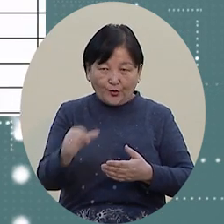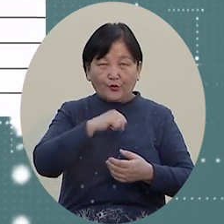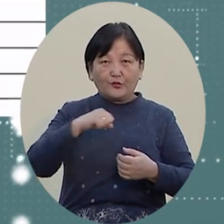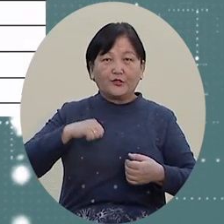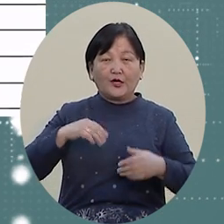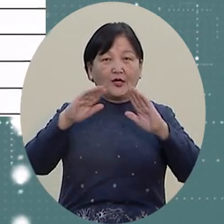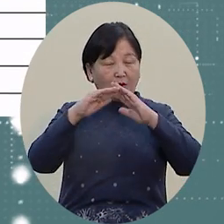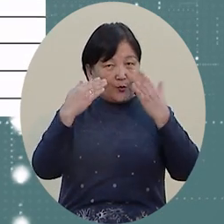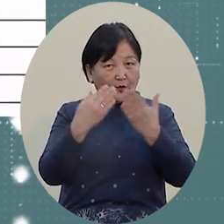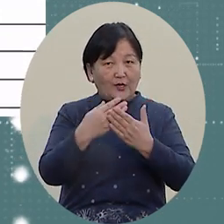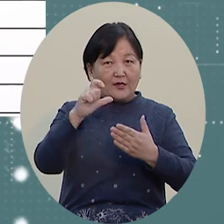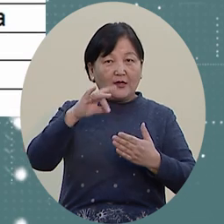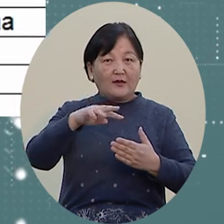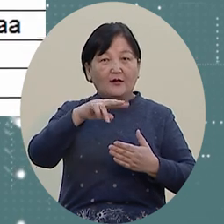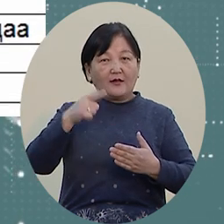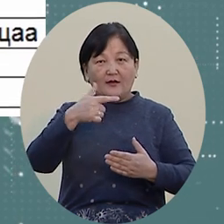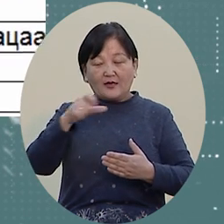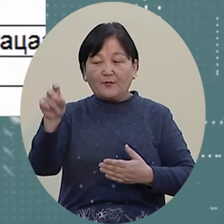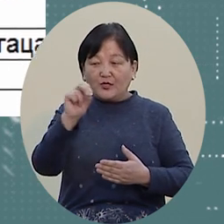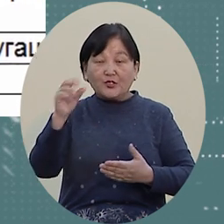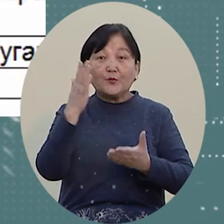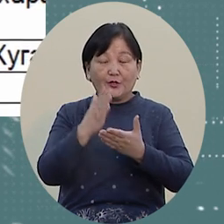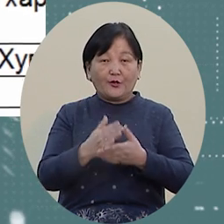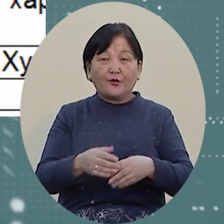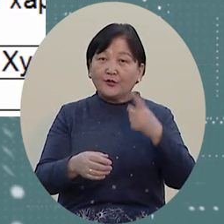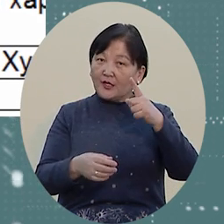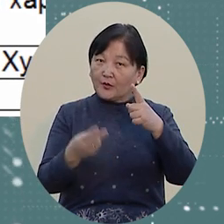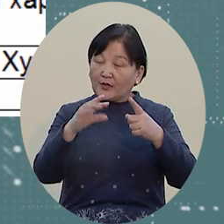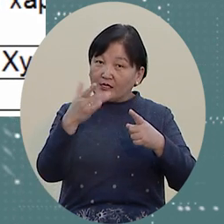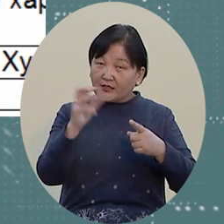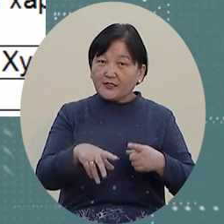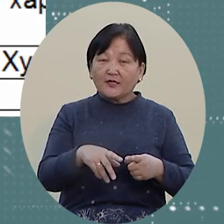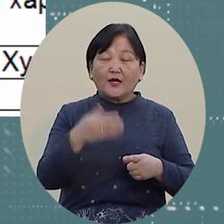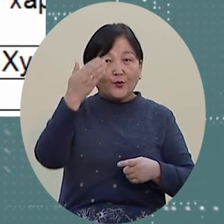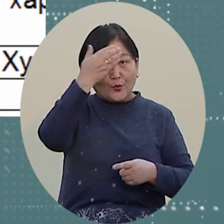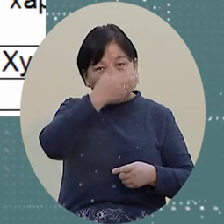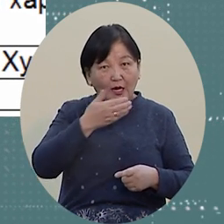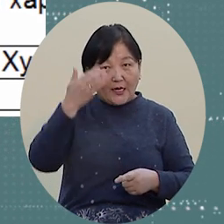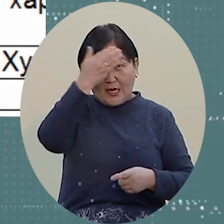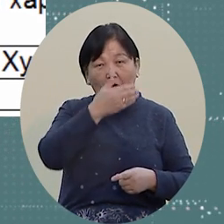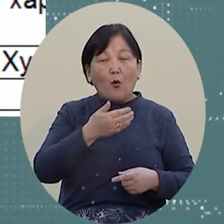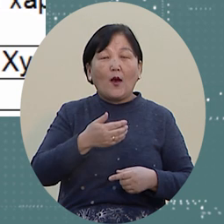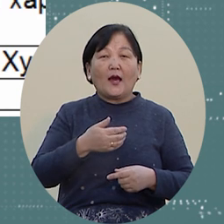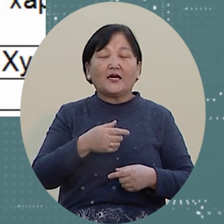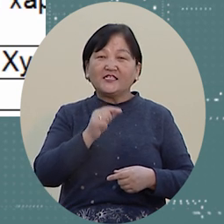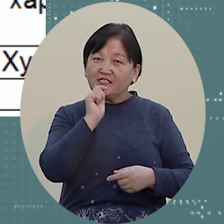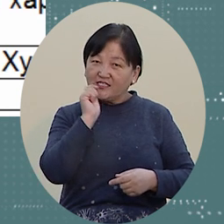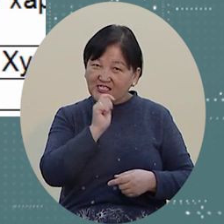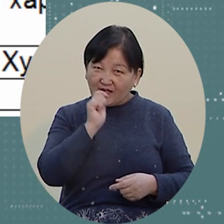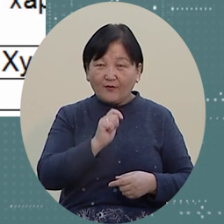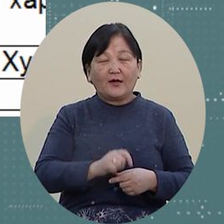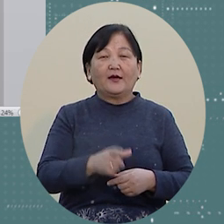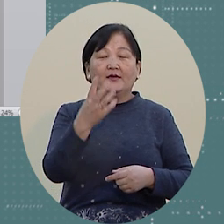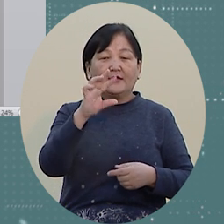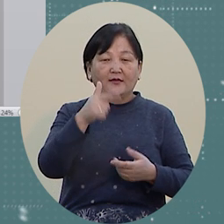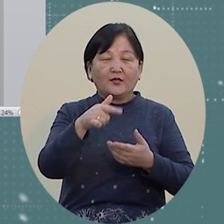оруулнаа. За эхний дасгал ажлаар бид нүүр гараа угаах, шүдэ авах гэсэн ийм усны хэрэглээнүүдийг